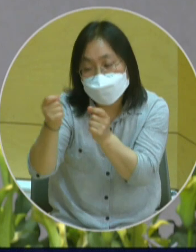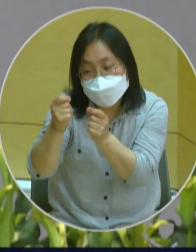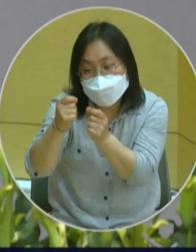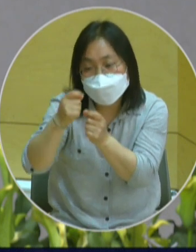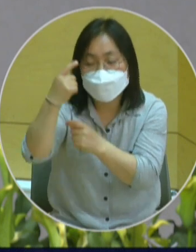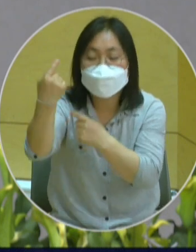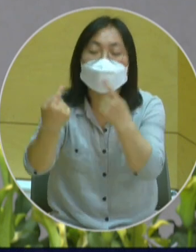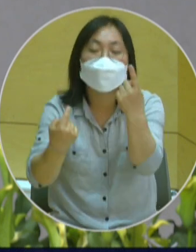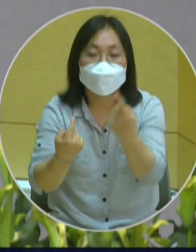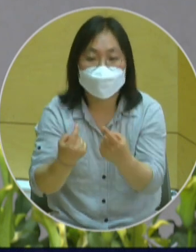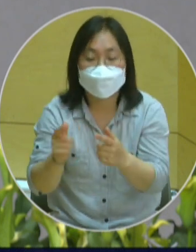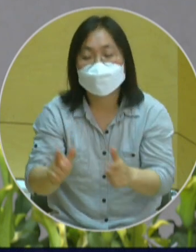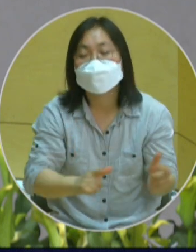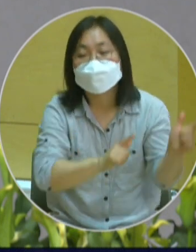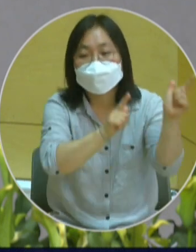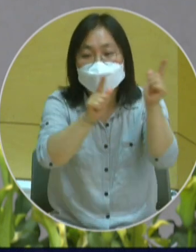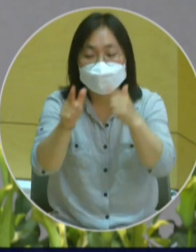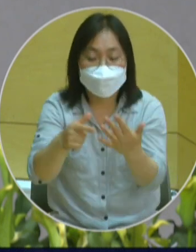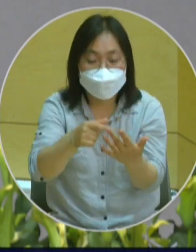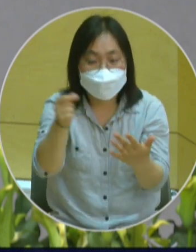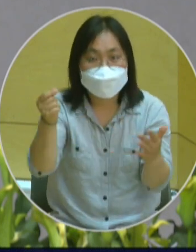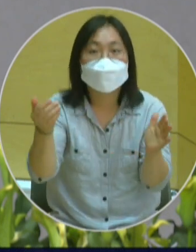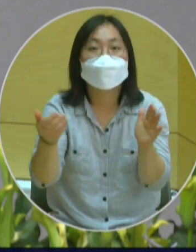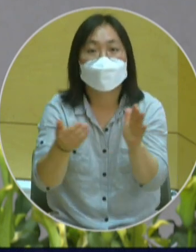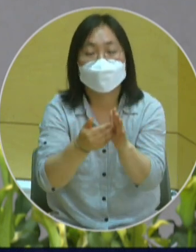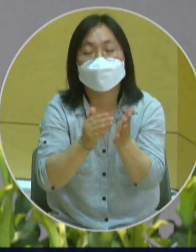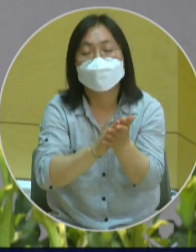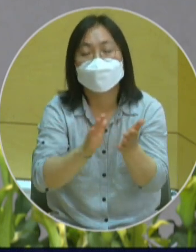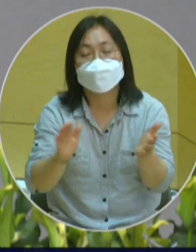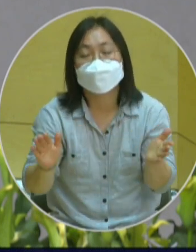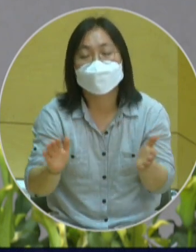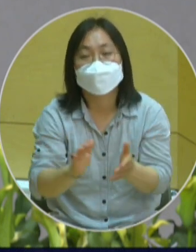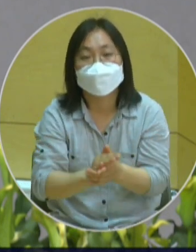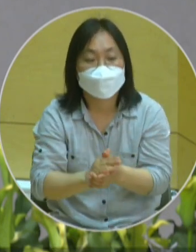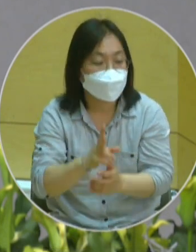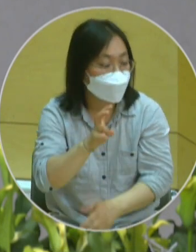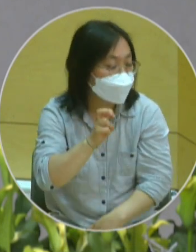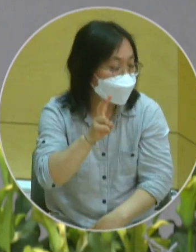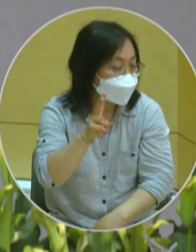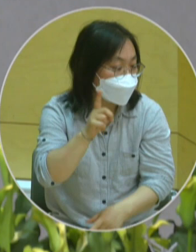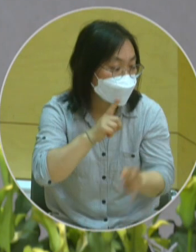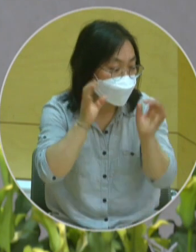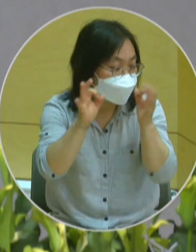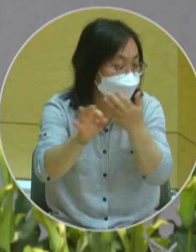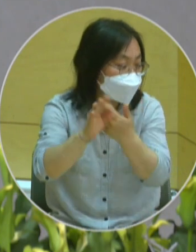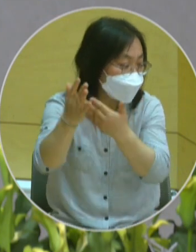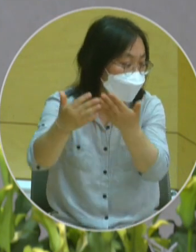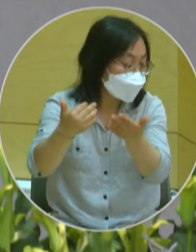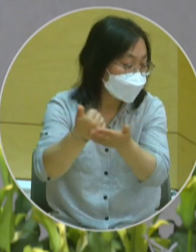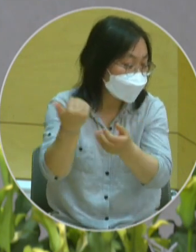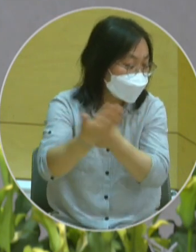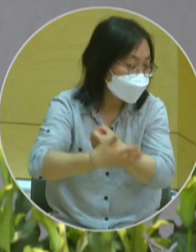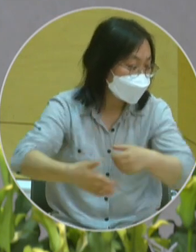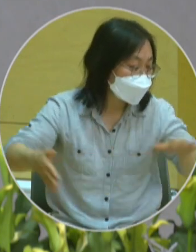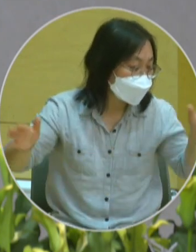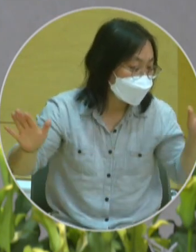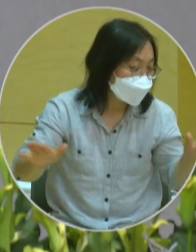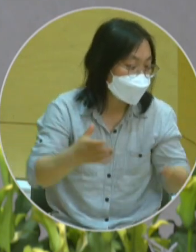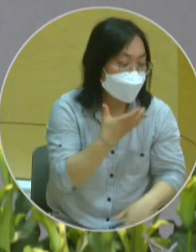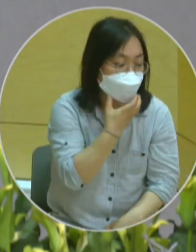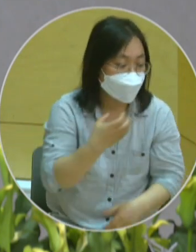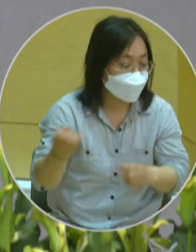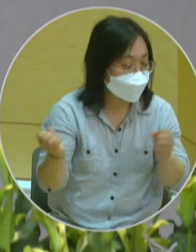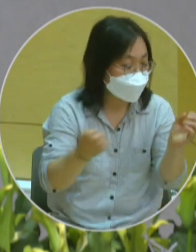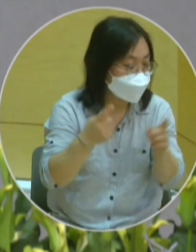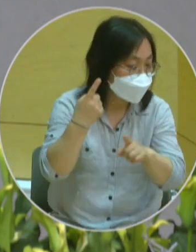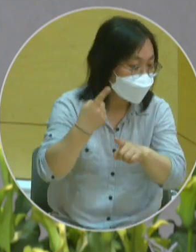가까이 나아가는 삶을 선택하게 됩니다. 22절 보면 하나님과 천사들의 일행이 아브라함과